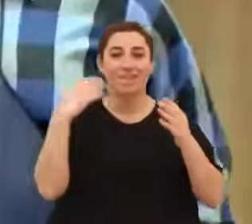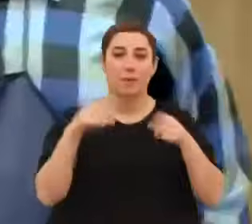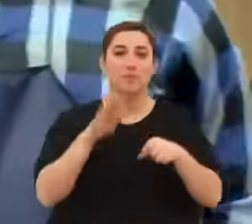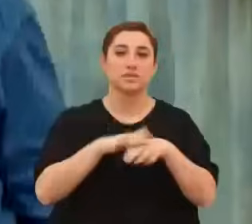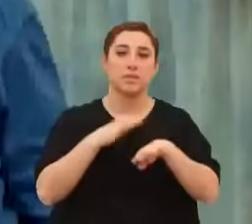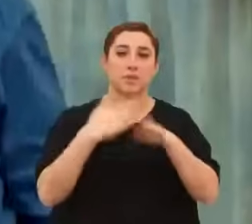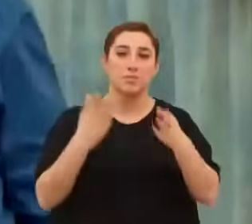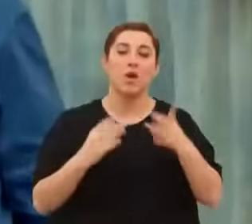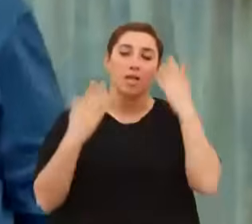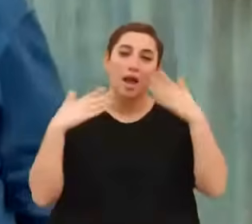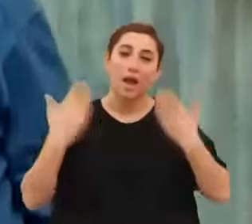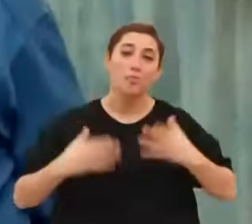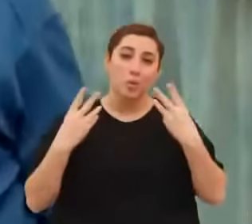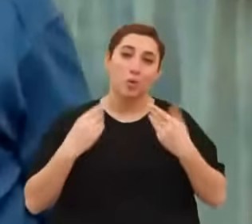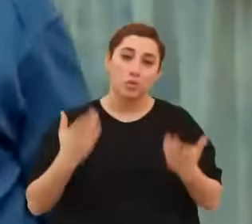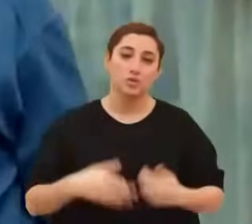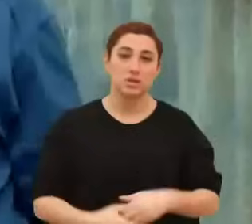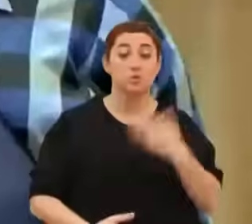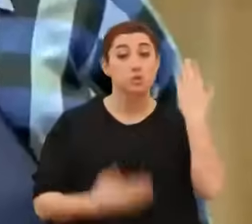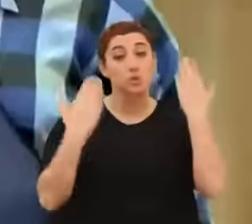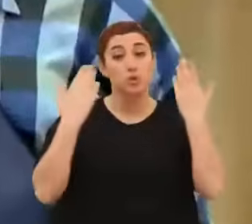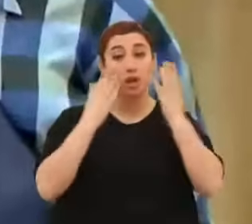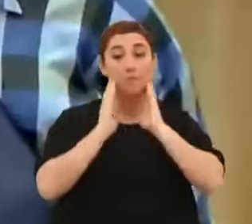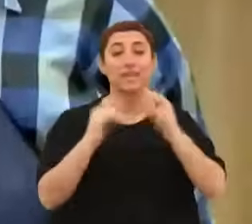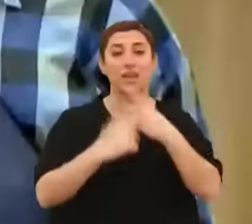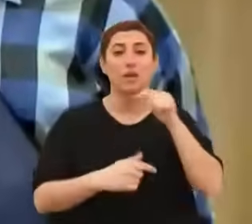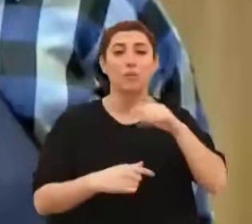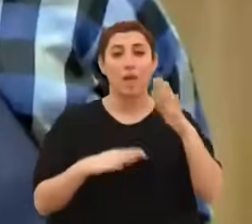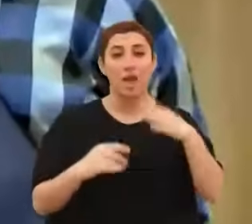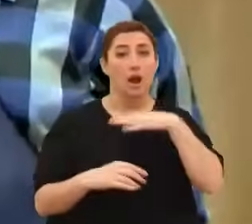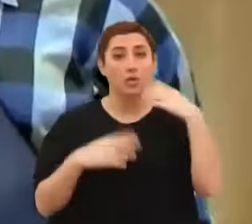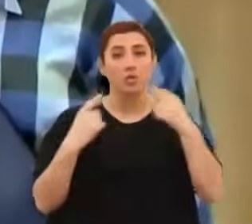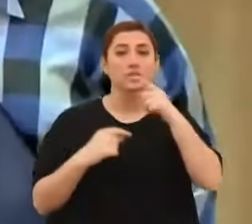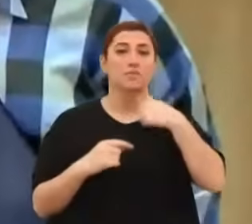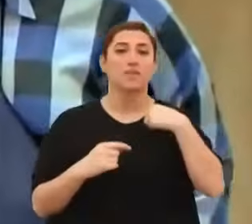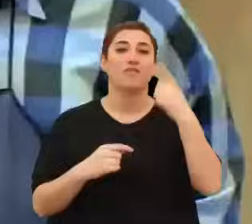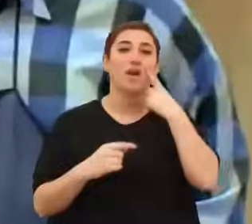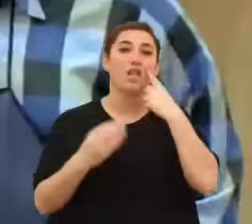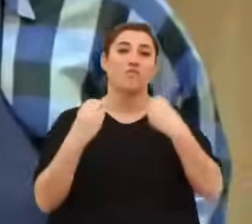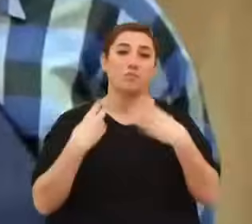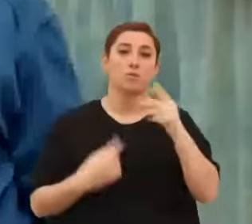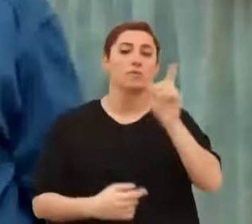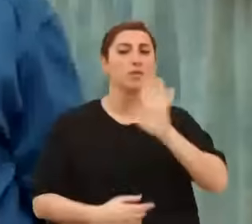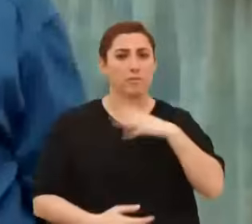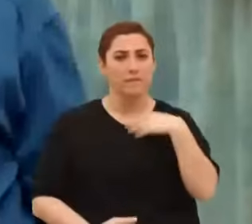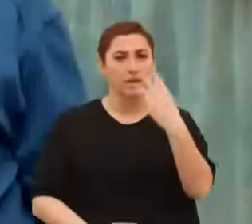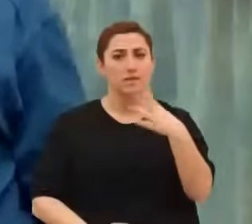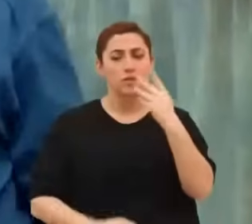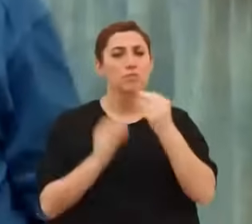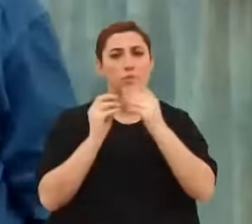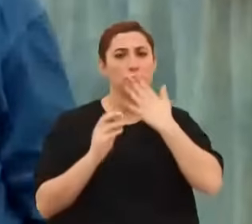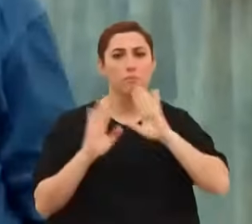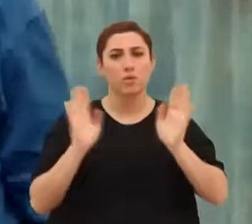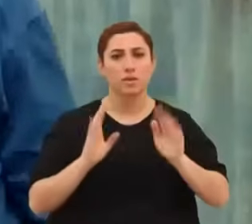Acıdım. Hayır, Allah kabul ederse tabii. İnşallah amin. Yenge bu eğer adaksa senin bana vekalet vermen lazım. Tamam tamam, veririz veririz. Sorun